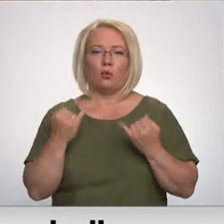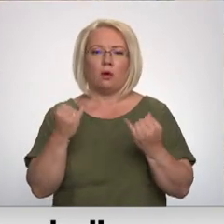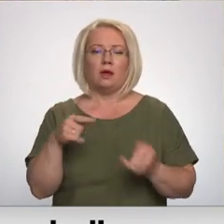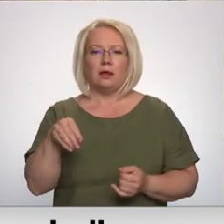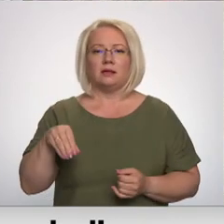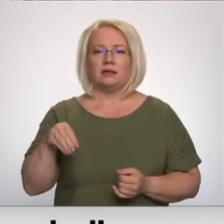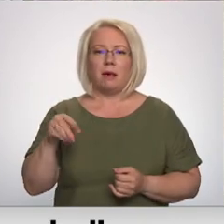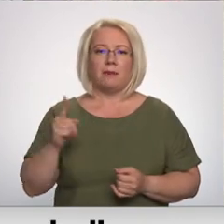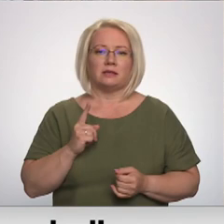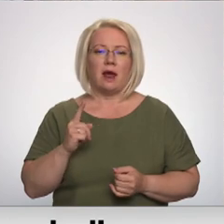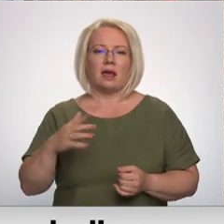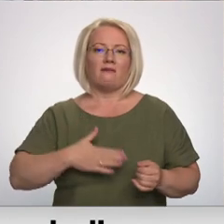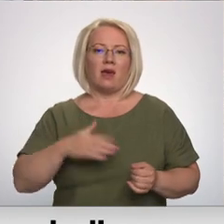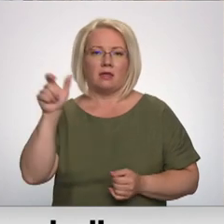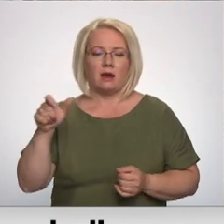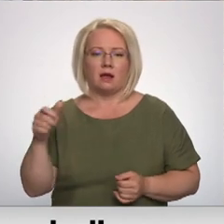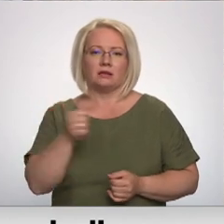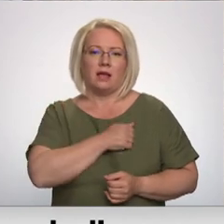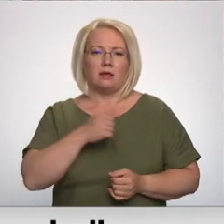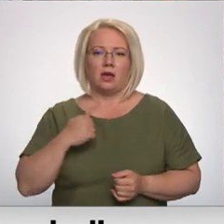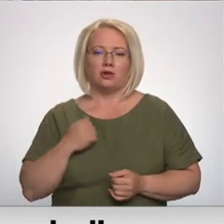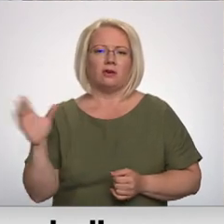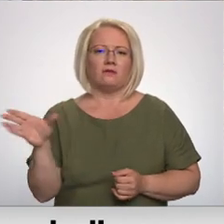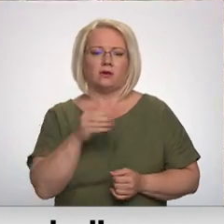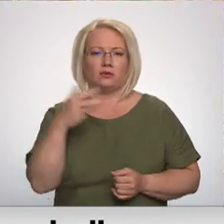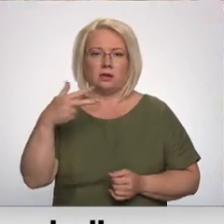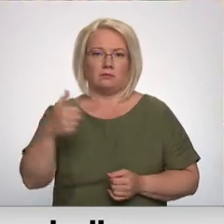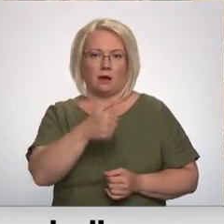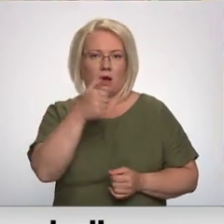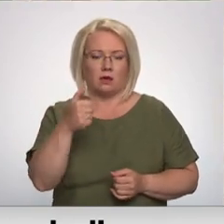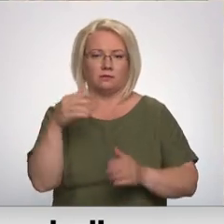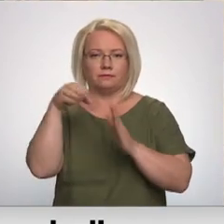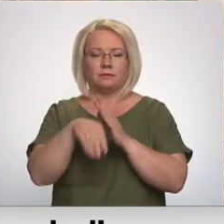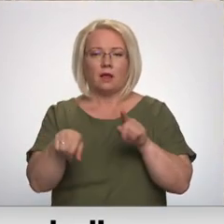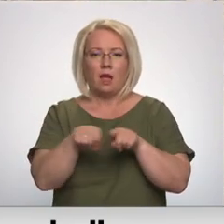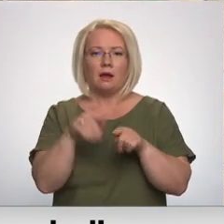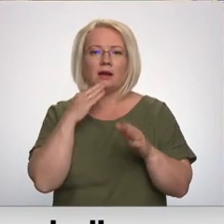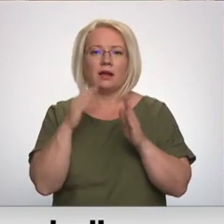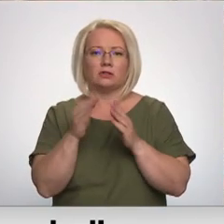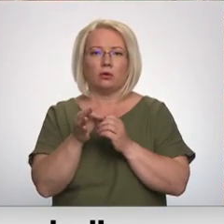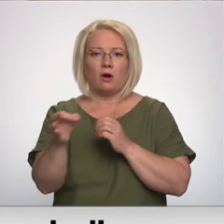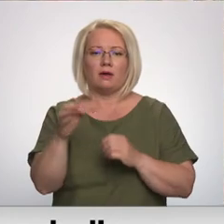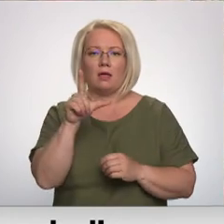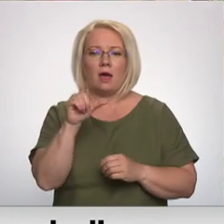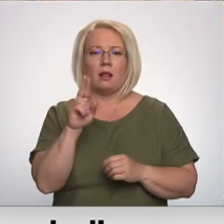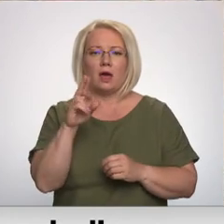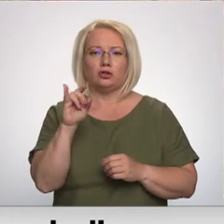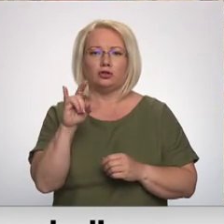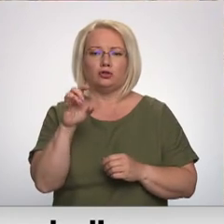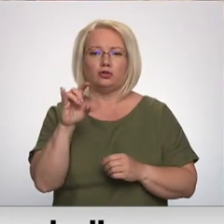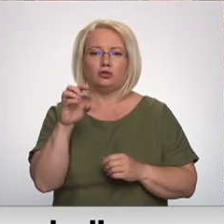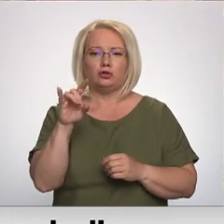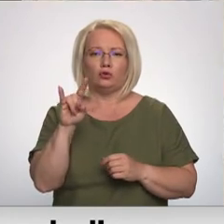zemesargi veterāni, kas zemesardzē dienējuši visus 30 gadus. Starp viņiem arī Rēzeknes novada Lendžu pagasta iedzīvotājs